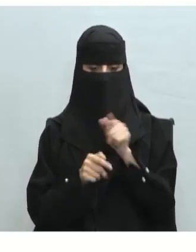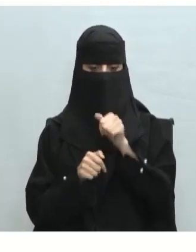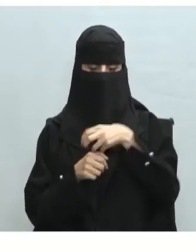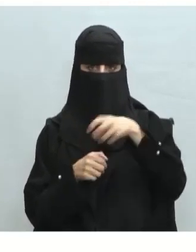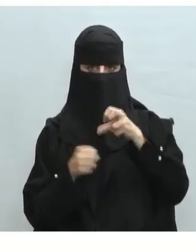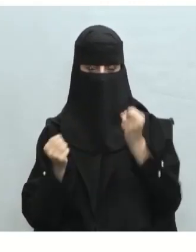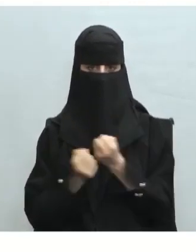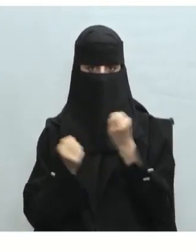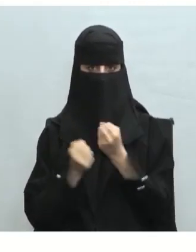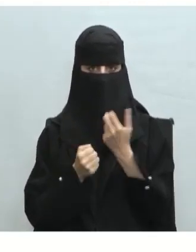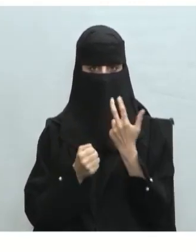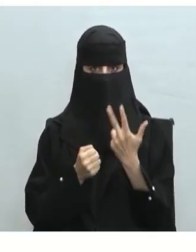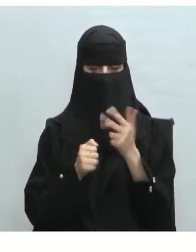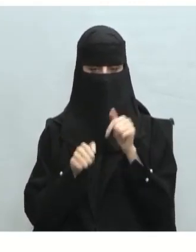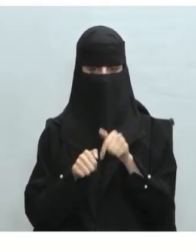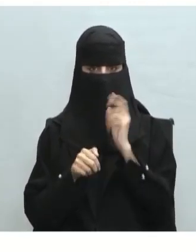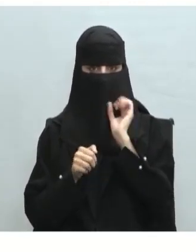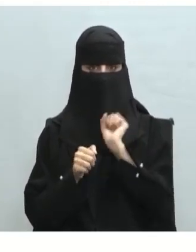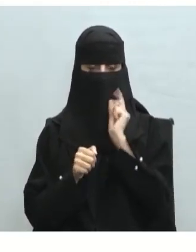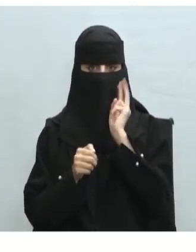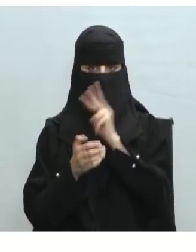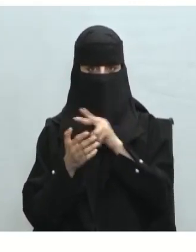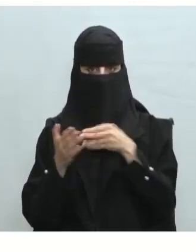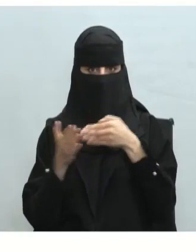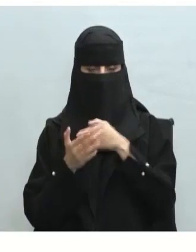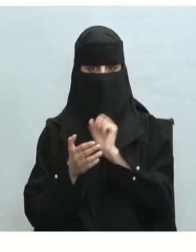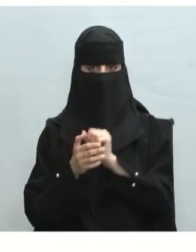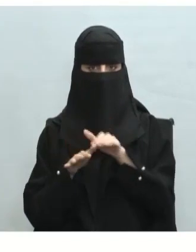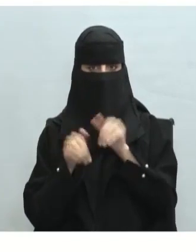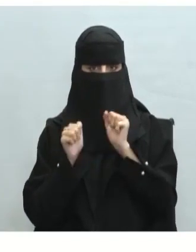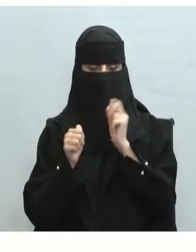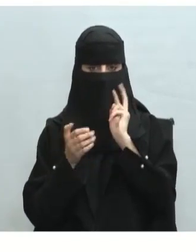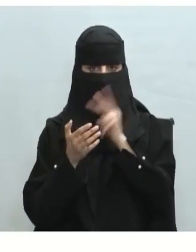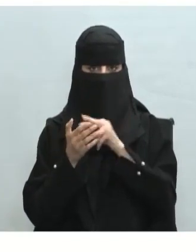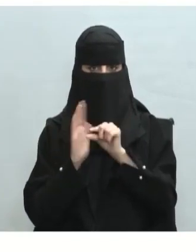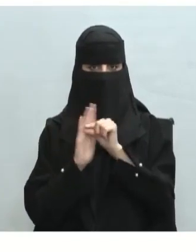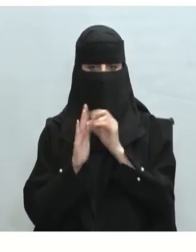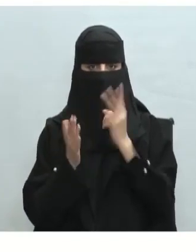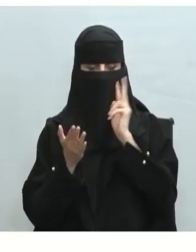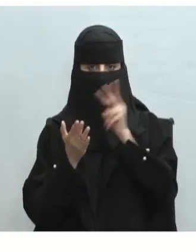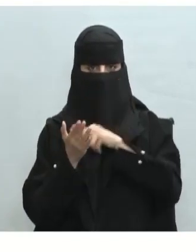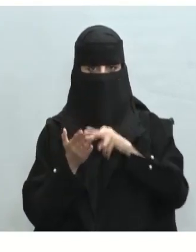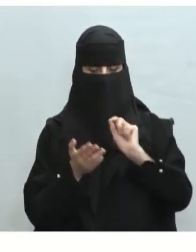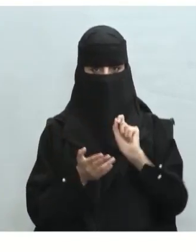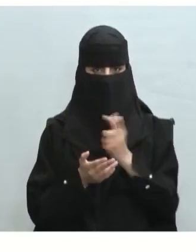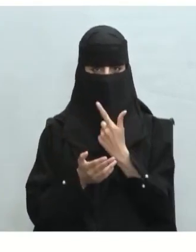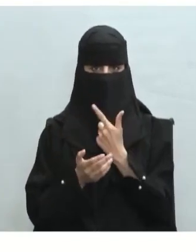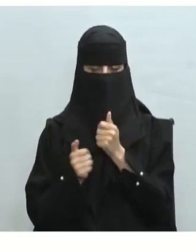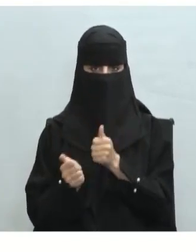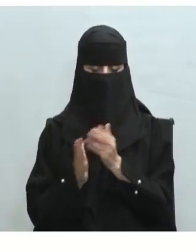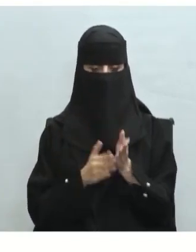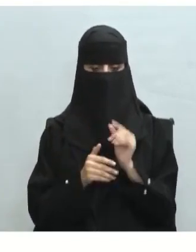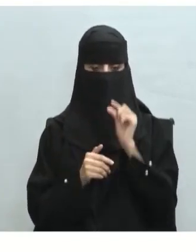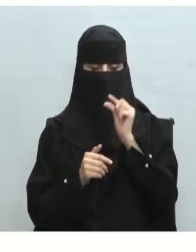في الكفايه القرائيه بعنوان القراءه السريعه القراءه السريعه دليل